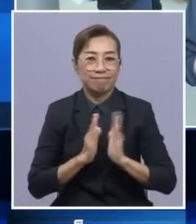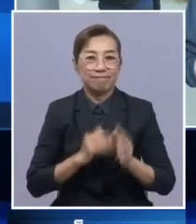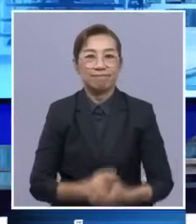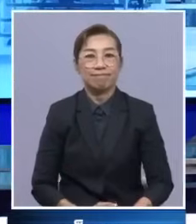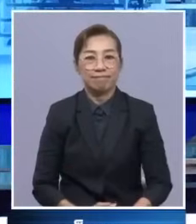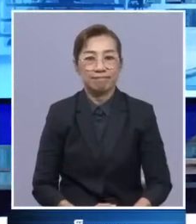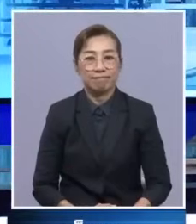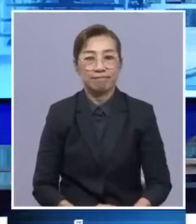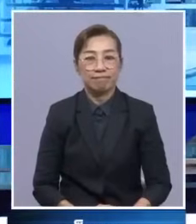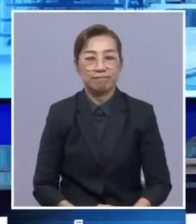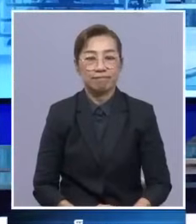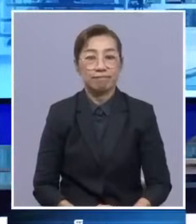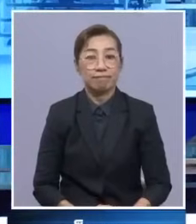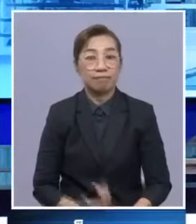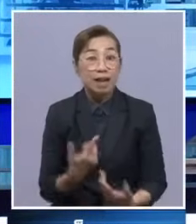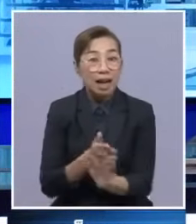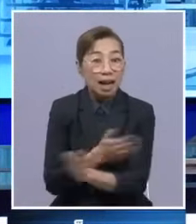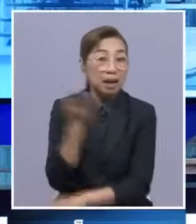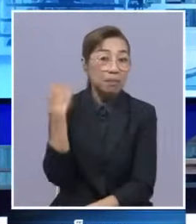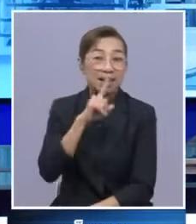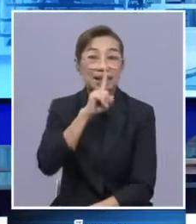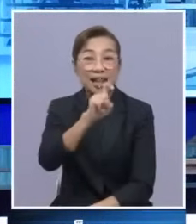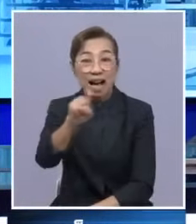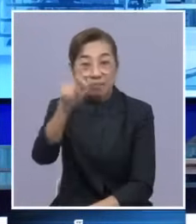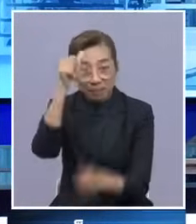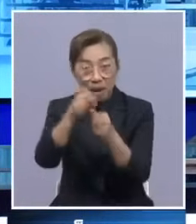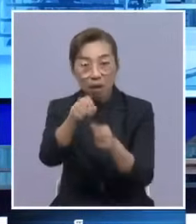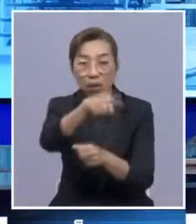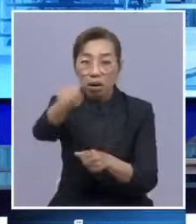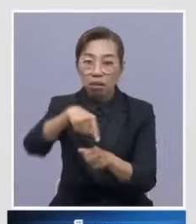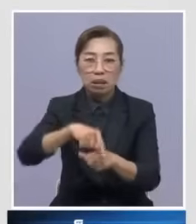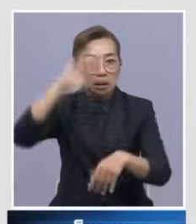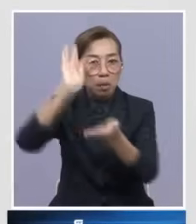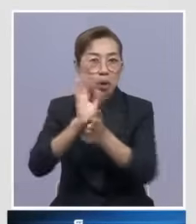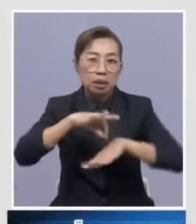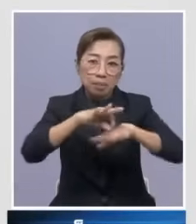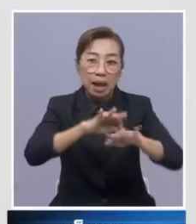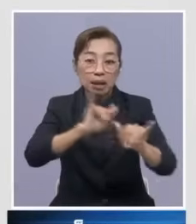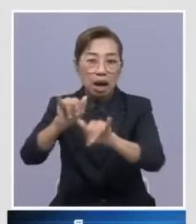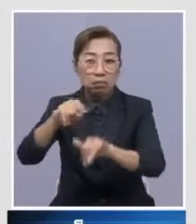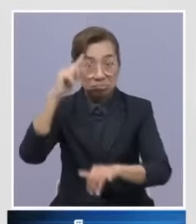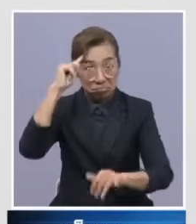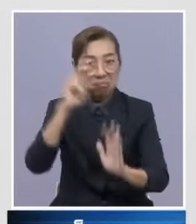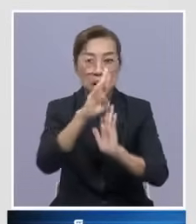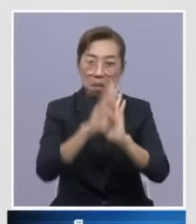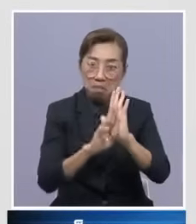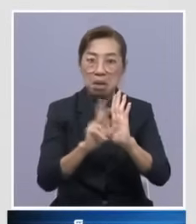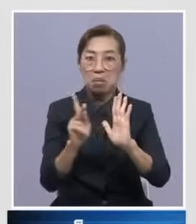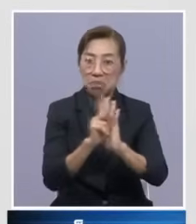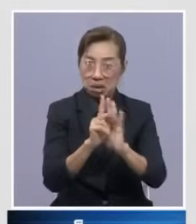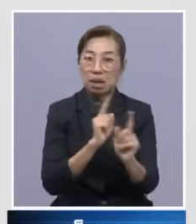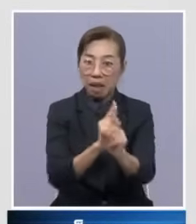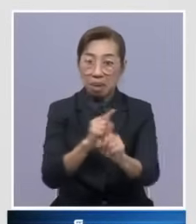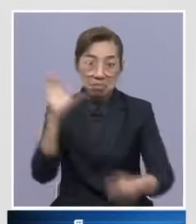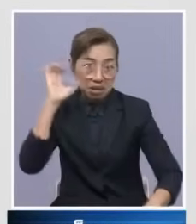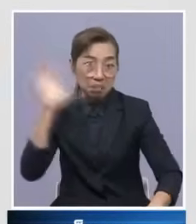ครับคุณผู้ชมครับสำหรับโพลที่ถามคุณผู้ชมกันเอาไว้ว่าเชื่อหรือไม่ว่าการแต่งตั้งตำรวจนั้นเป็นไปตามระบบคุณธรรมปรากฏเสียง